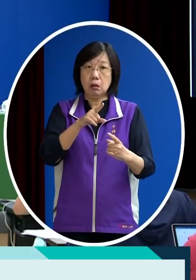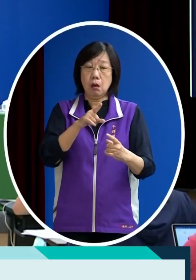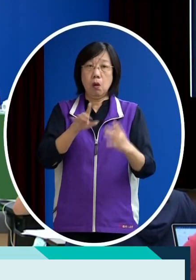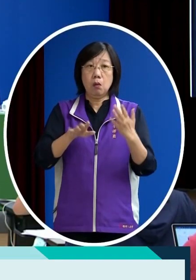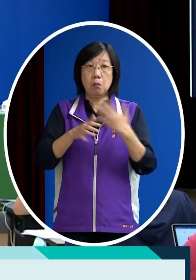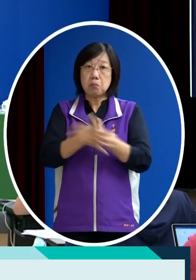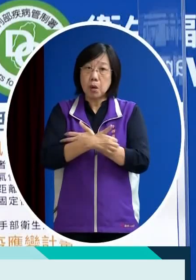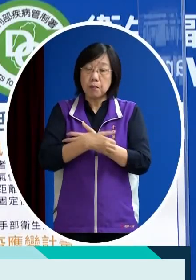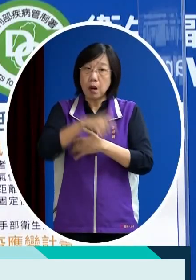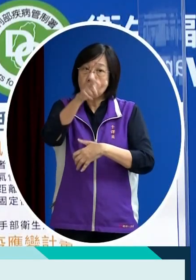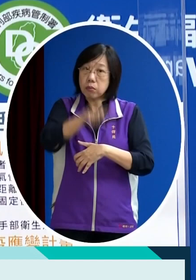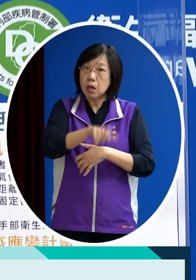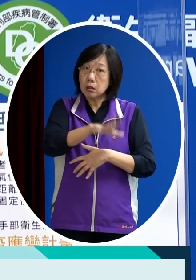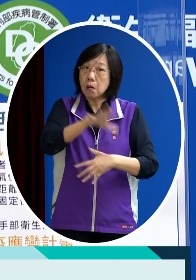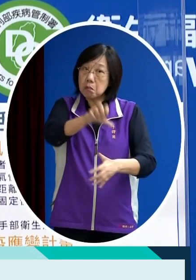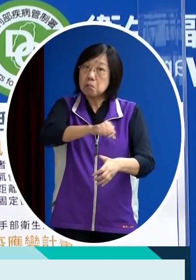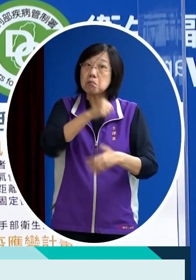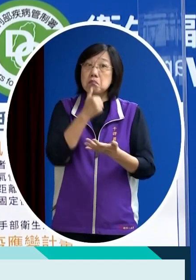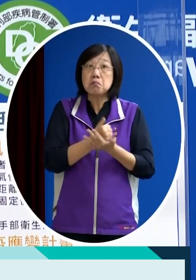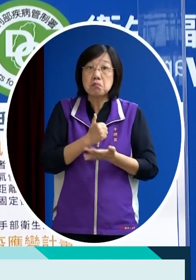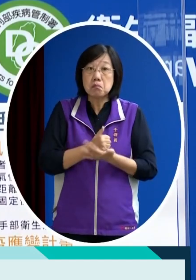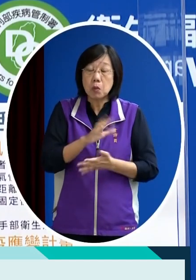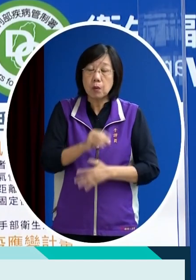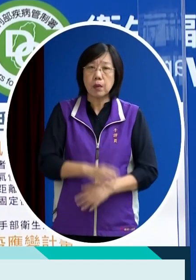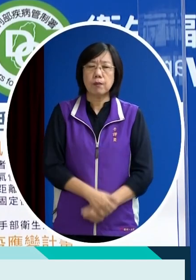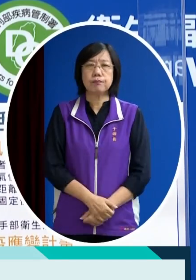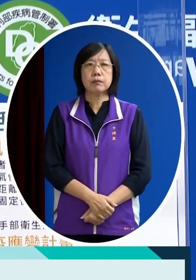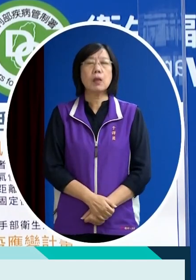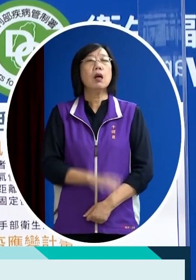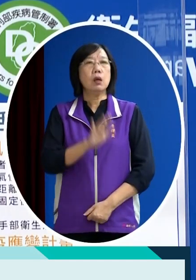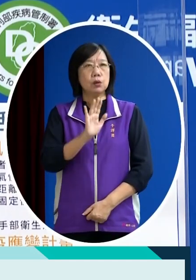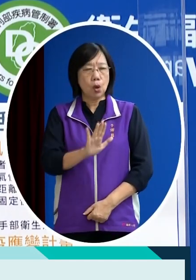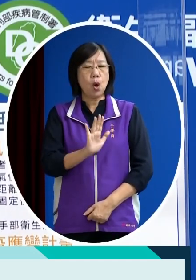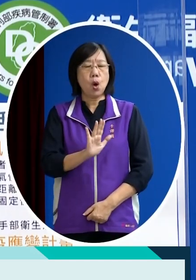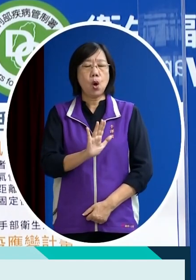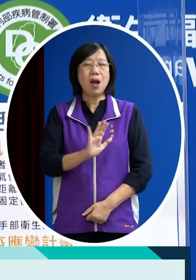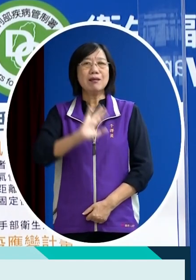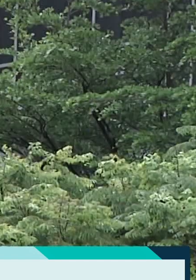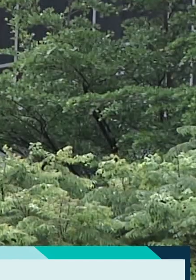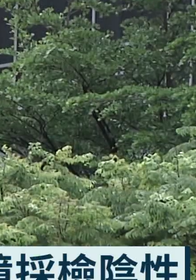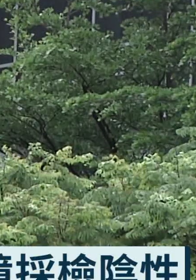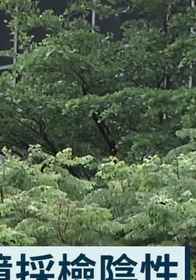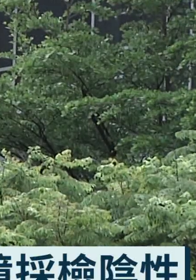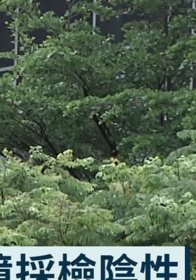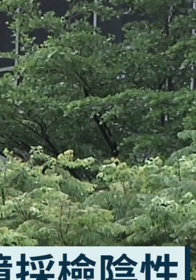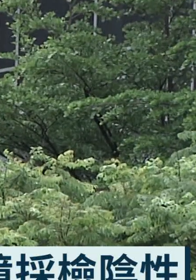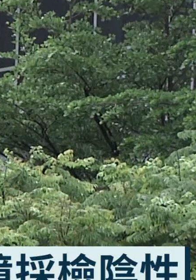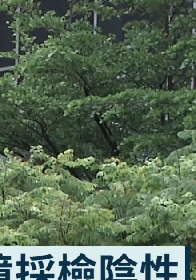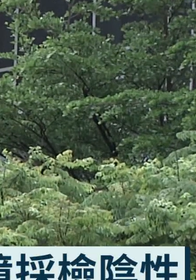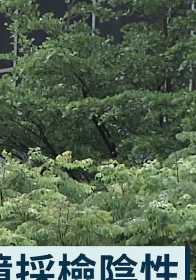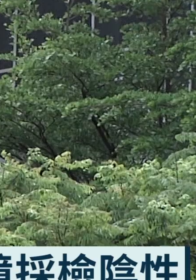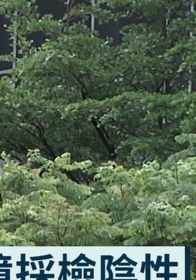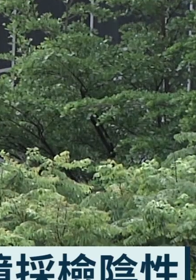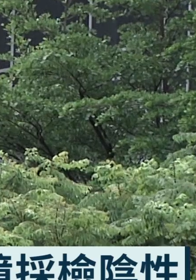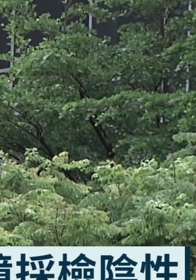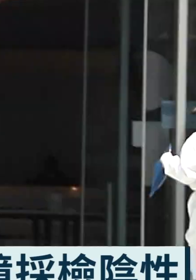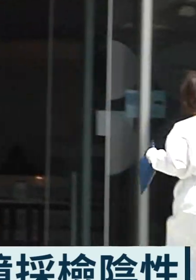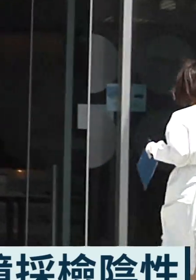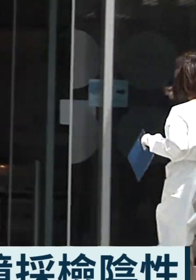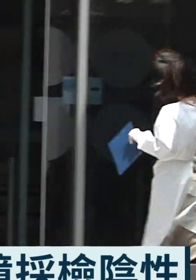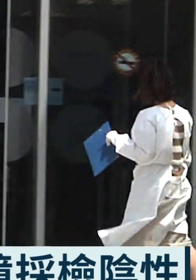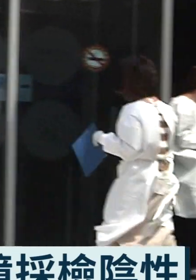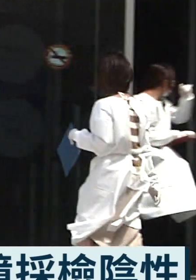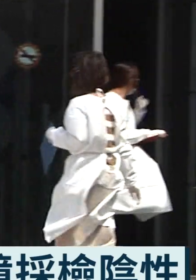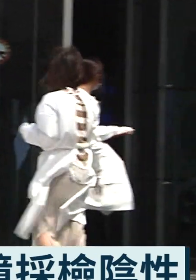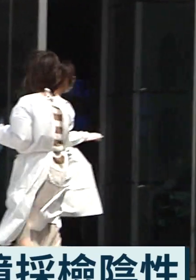掌握人，那时候还没有进行居家隔离，就安排他们去采检。 强调现在所有的外包人员都要居